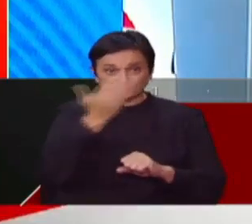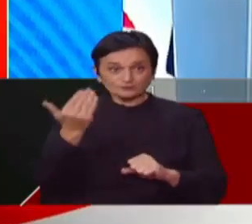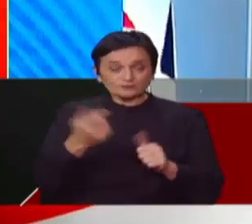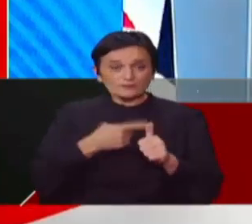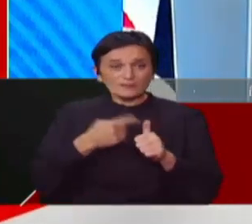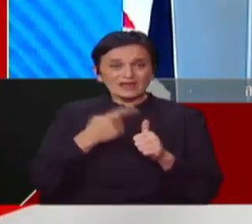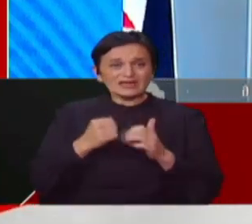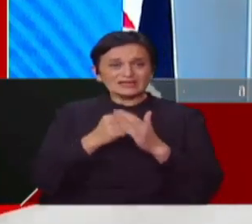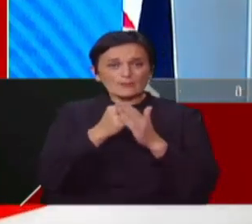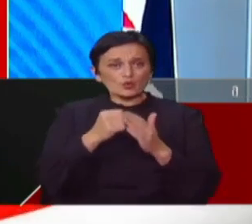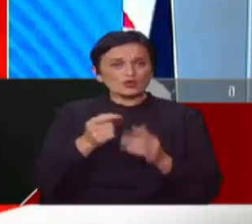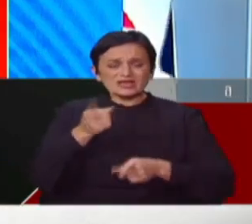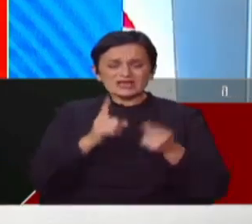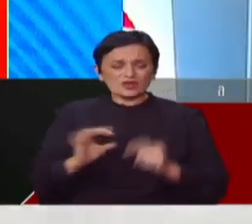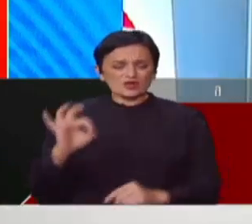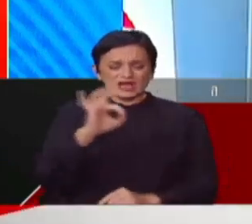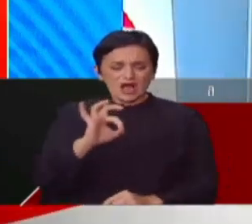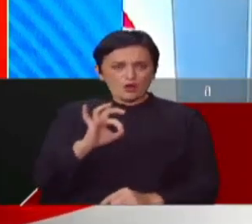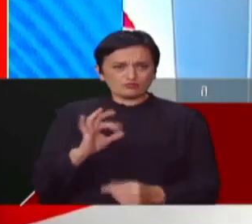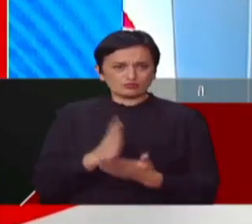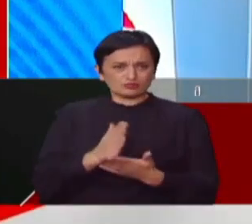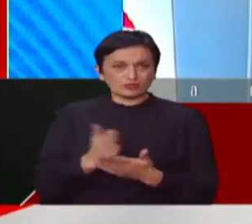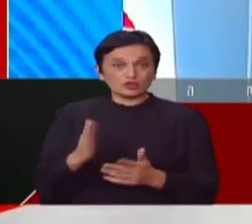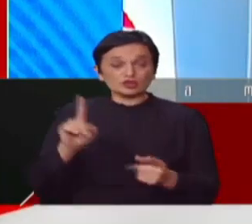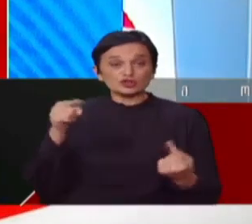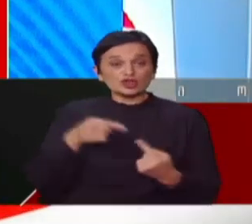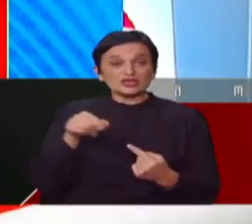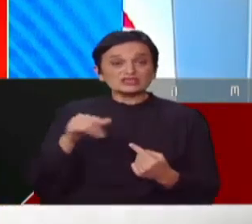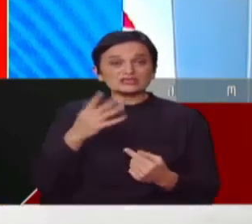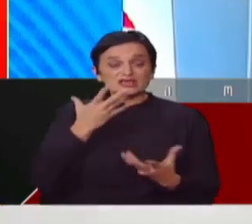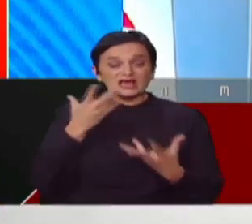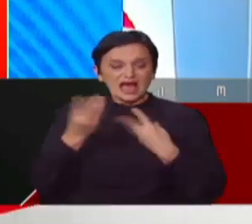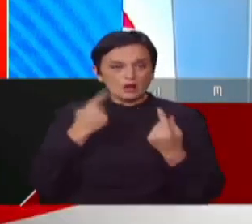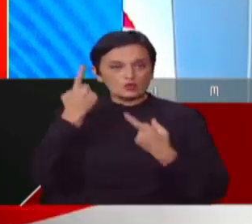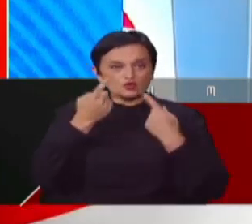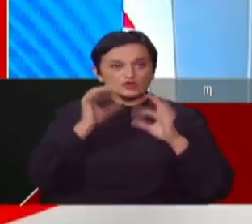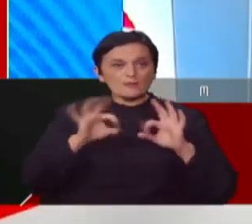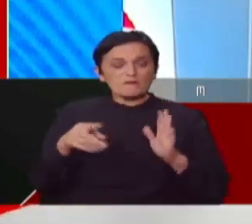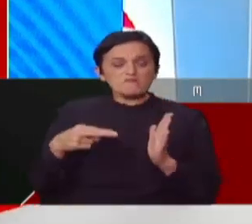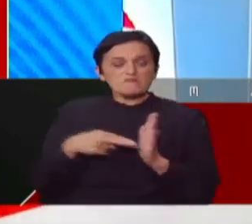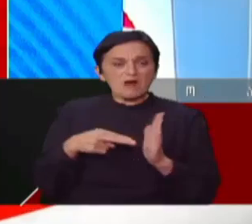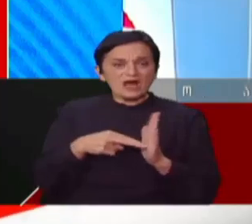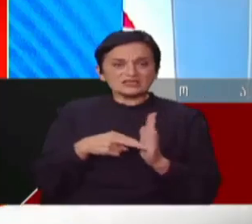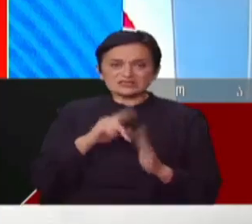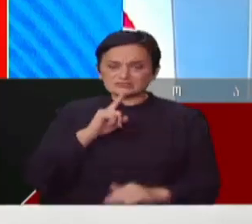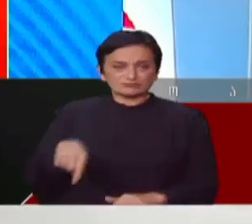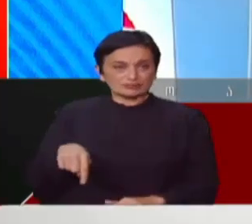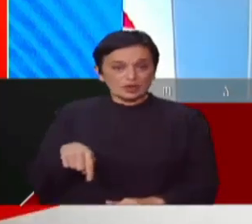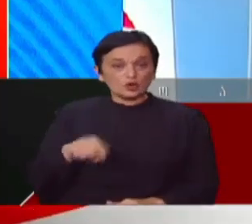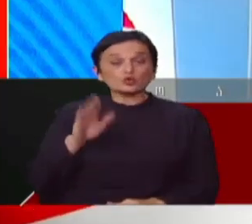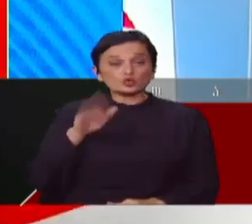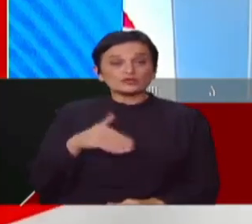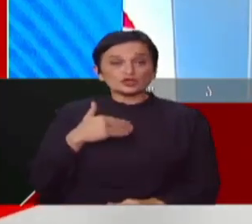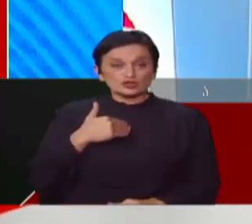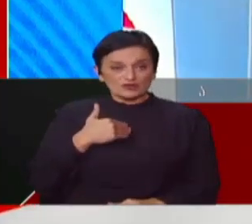არის რეალურად განულებული, შესაბამისად მათ ყალბ ინფორმაციას ამ შემთხვევაში ვერავითარი ფასი ვეღარ ექნება. Თუმცა ჩვენ